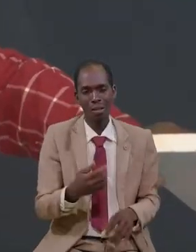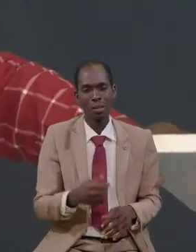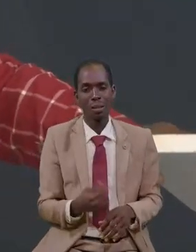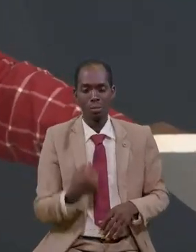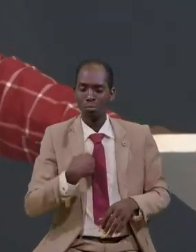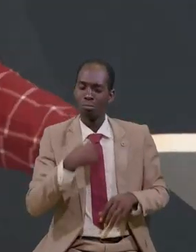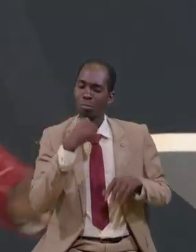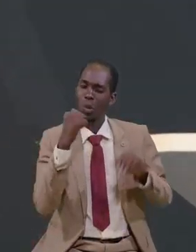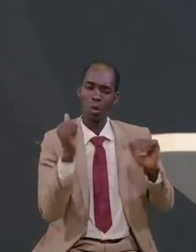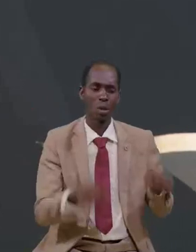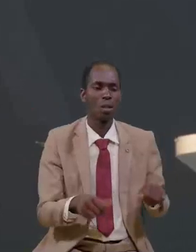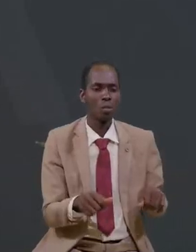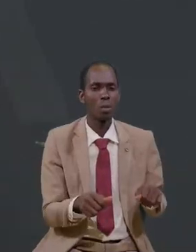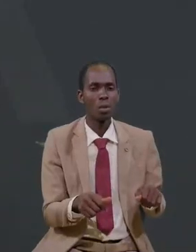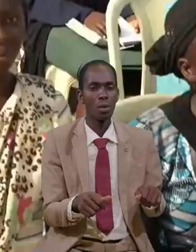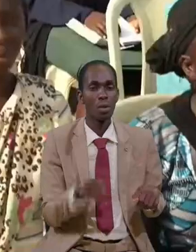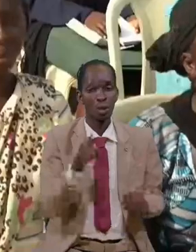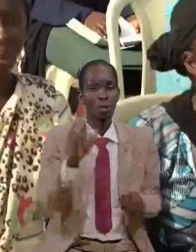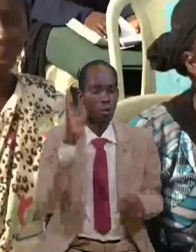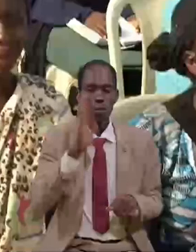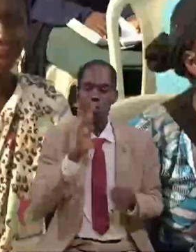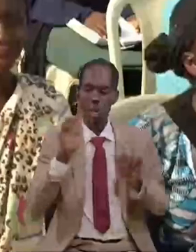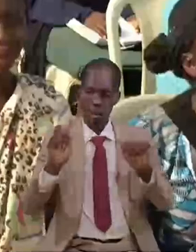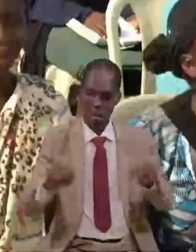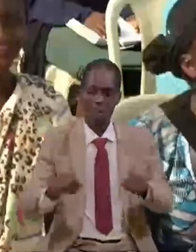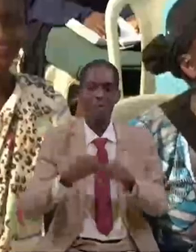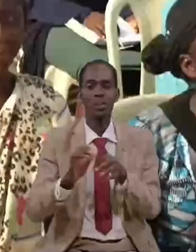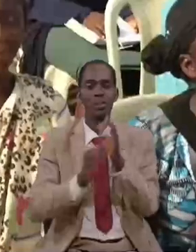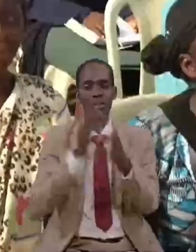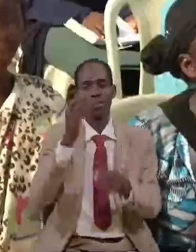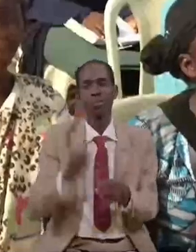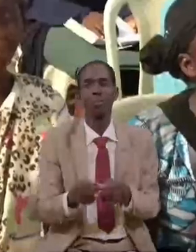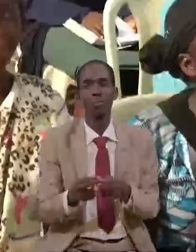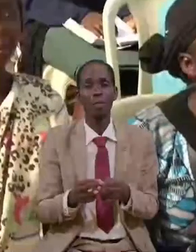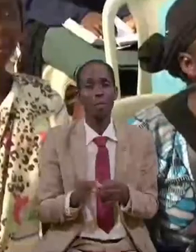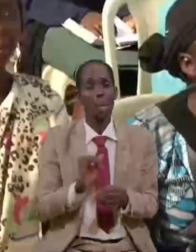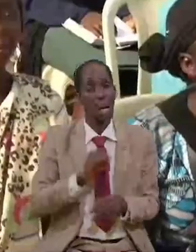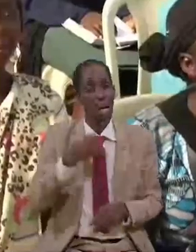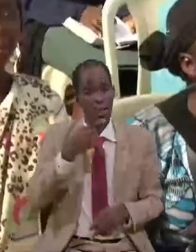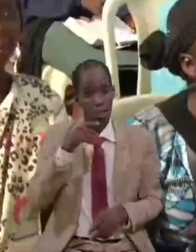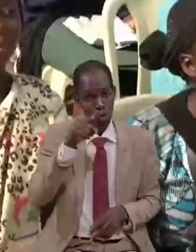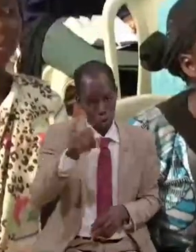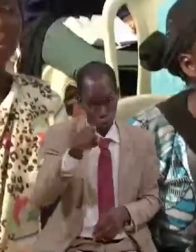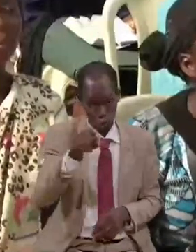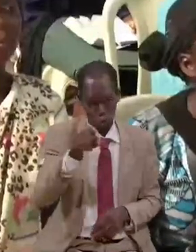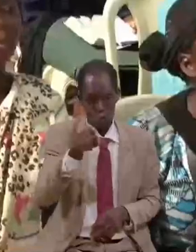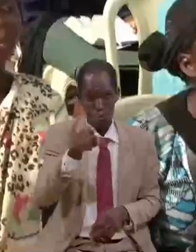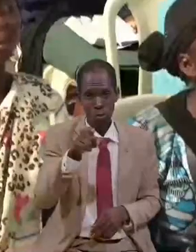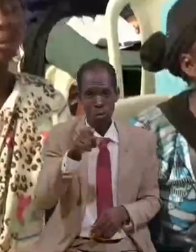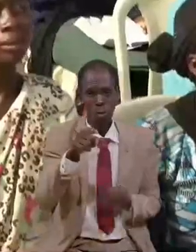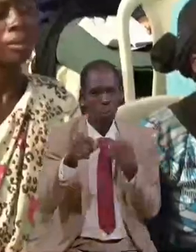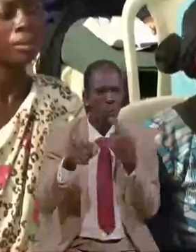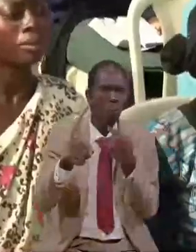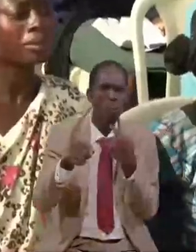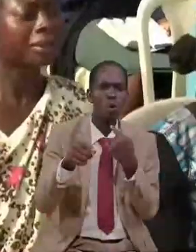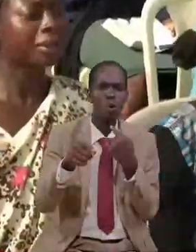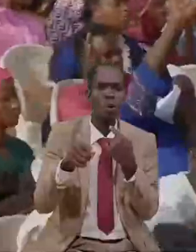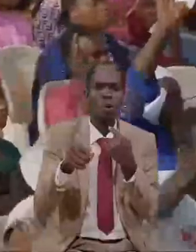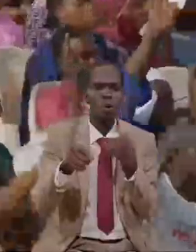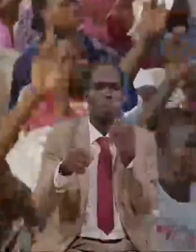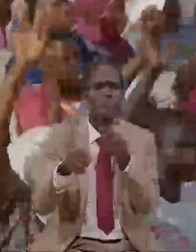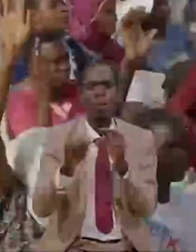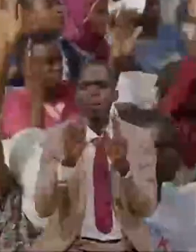Je ne peux pas. Tu pourras. J'ai dit, toi, où est